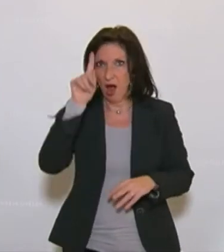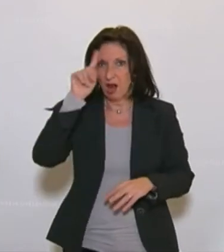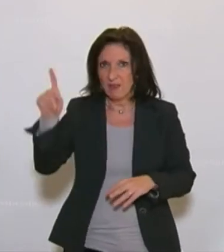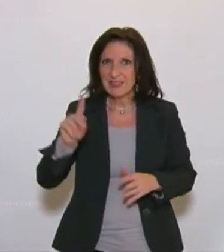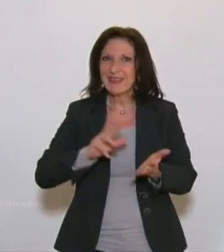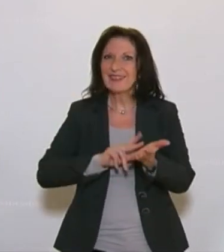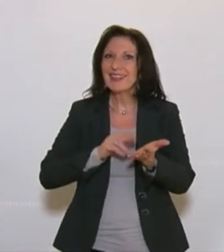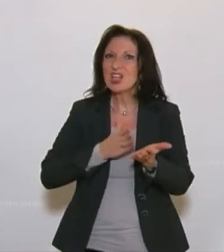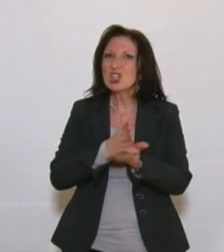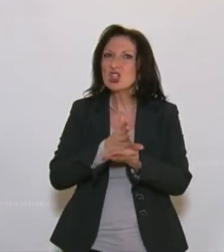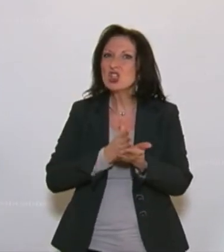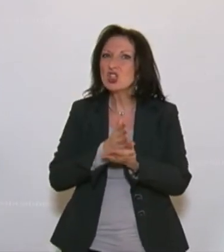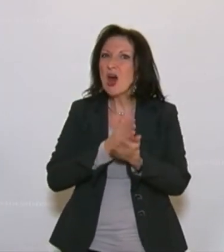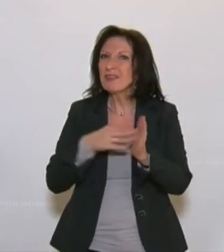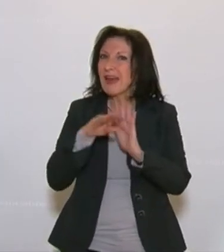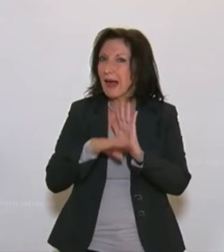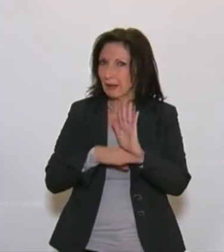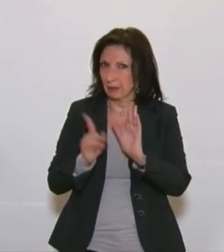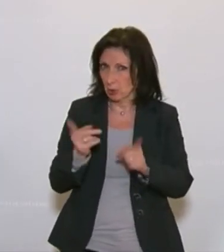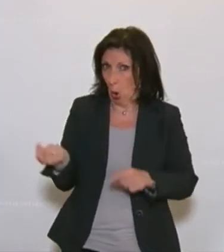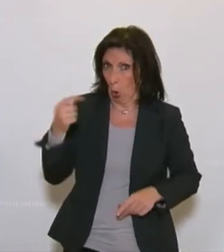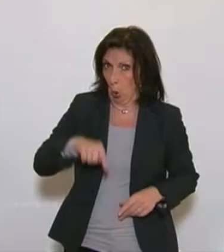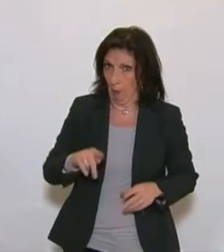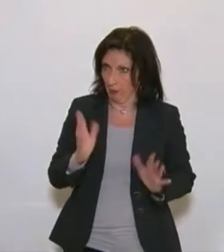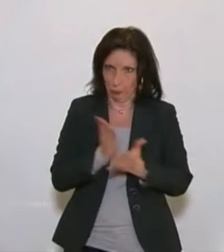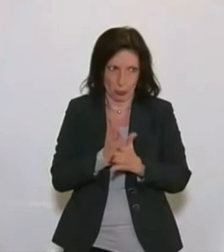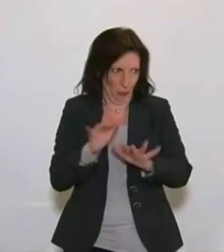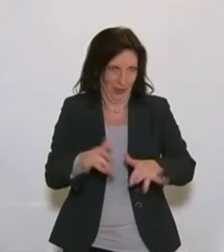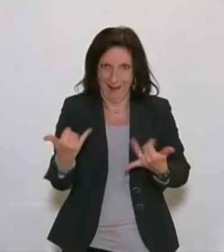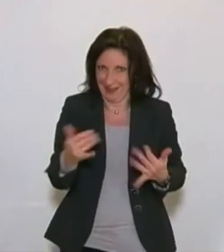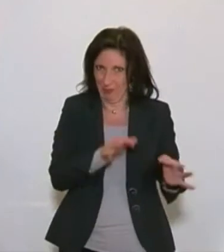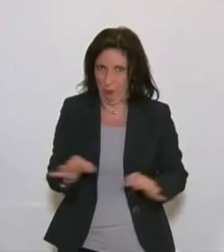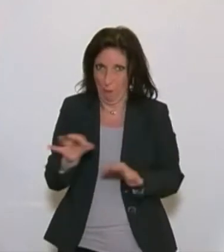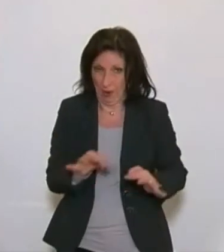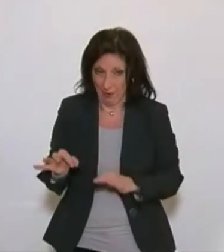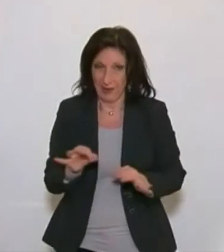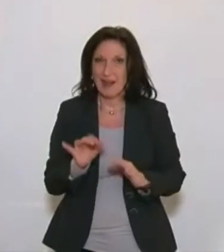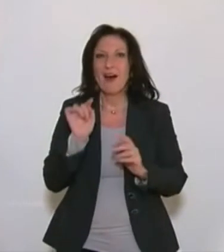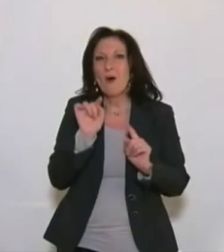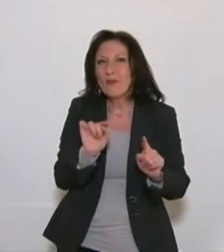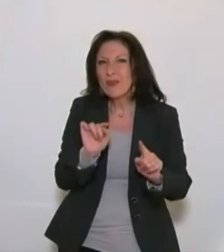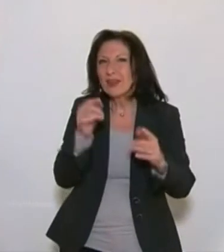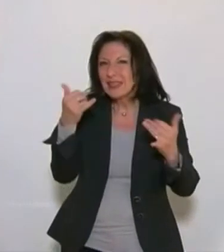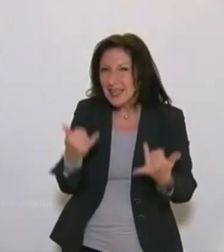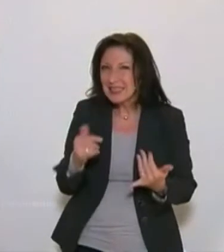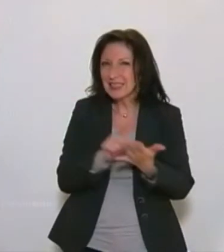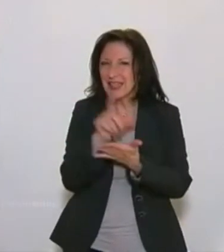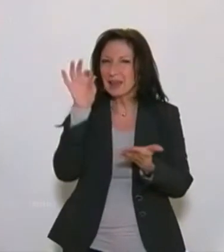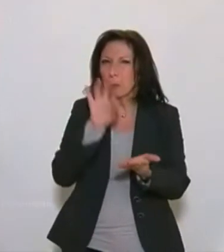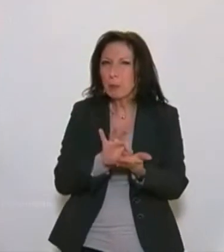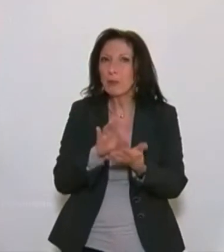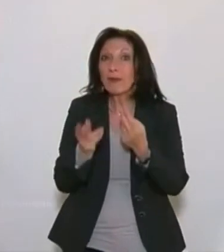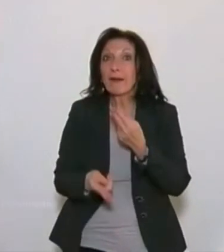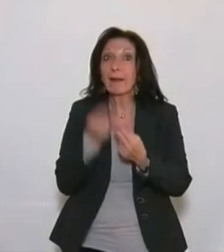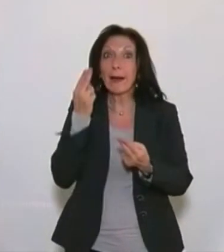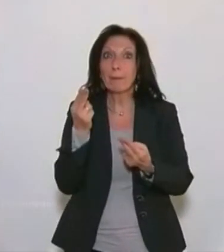Digital Service Act eigentlich kommen sollte und eigentlich schon da ist, also in Vorbereitung ist. Und es ist genau der Zeitpunkt, wo Sie es noch knapp